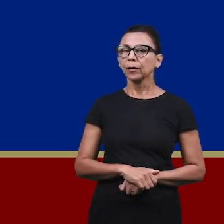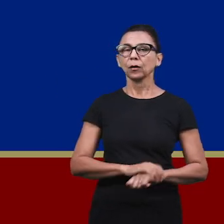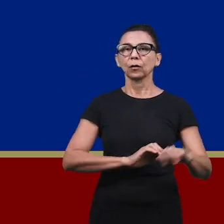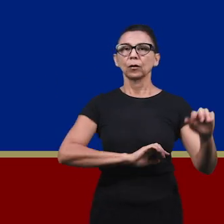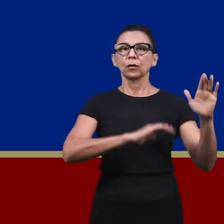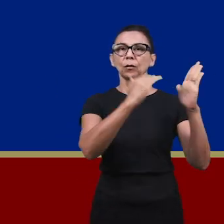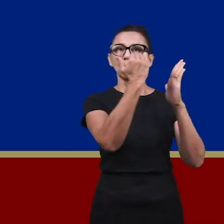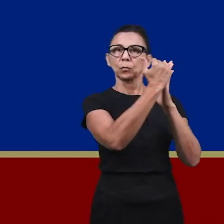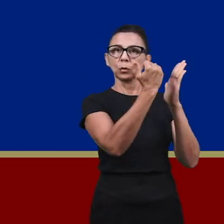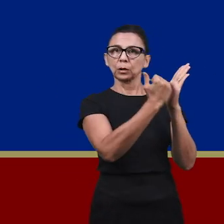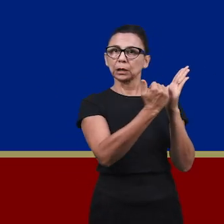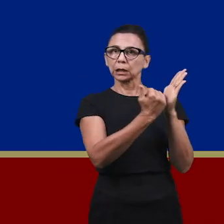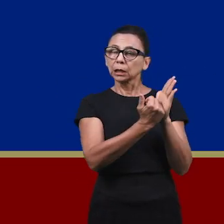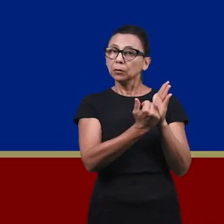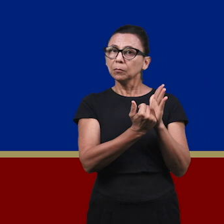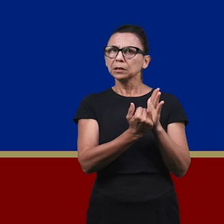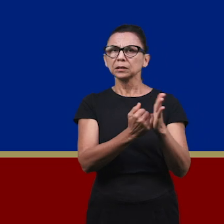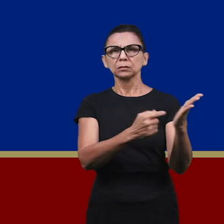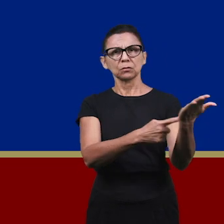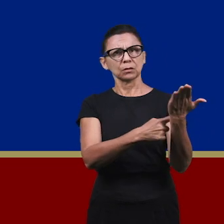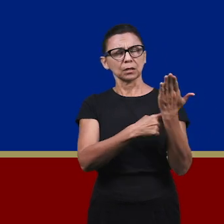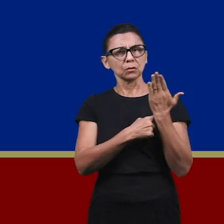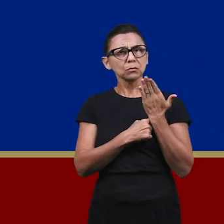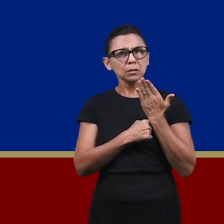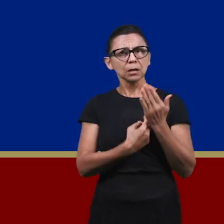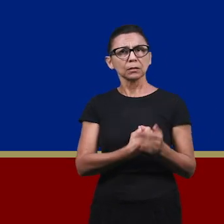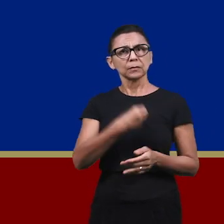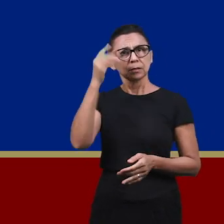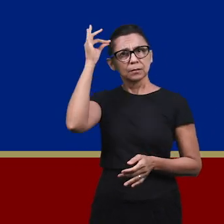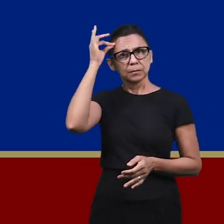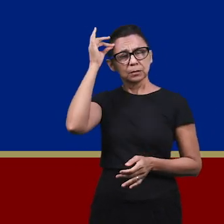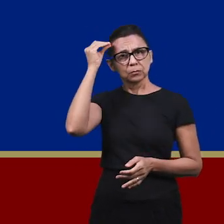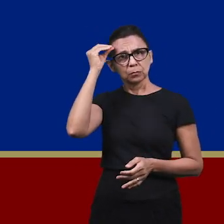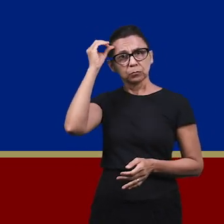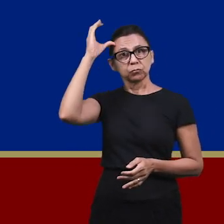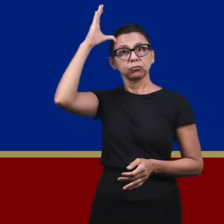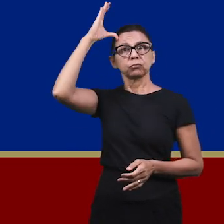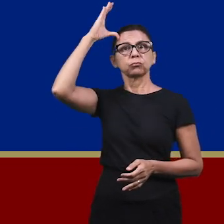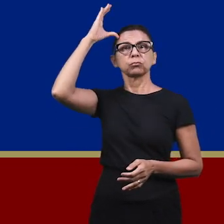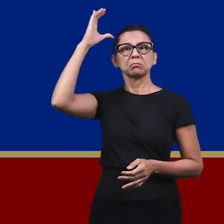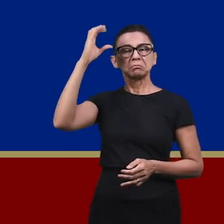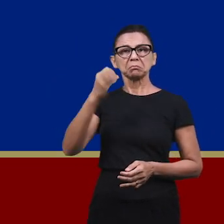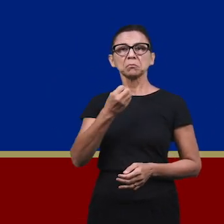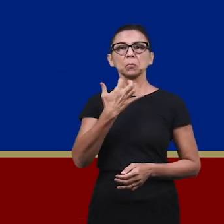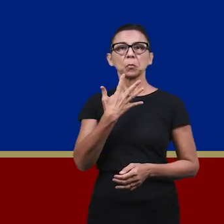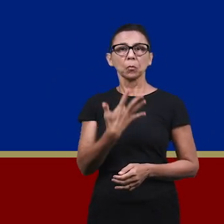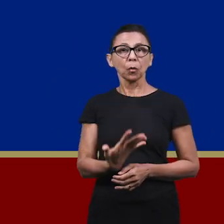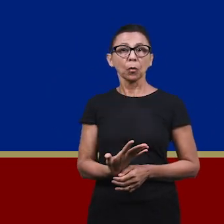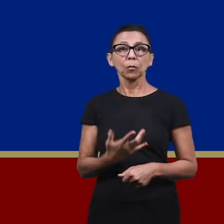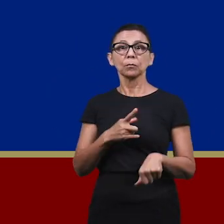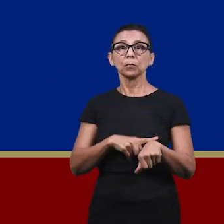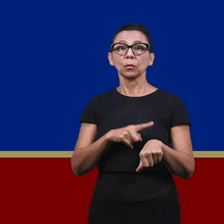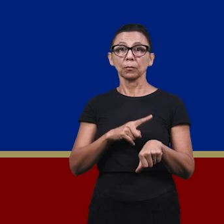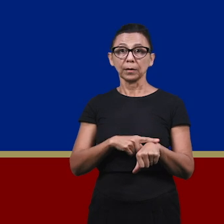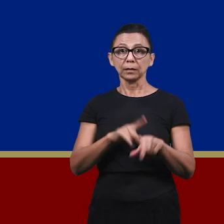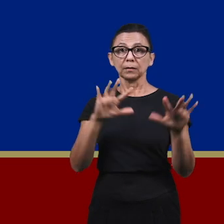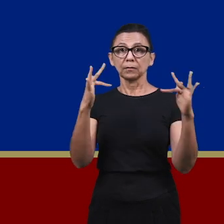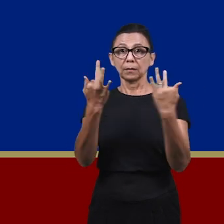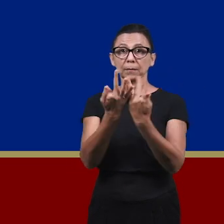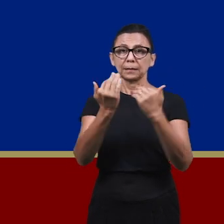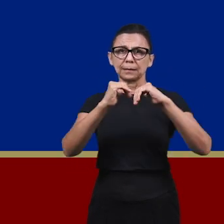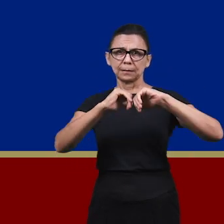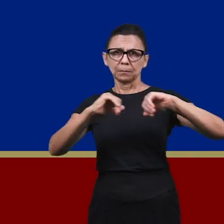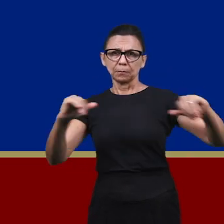a rajouté à notre croissance spirituelle. C'est un moment séparé pour la